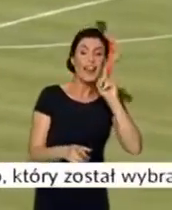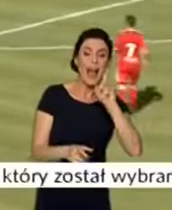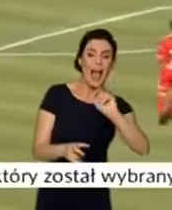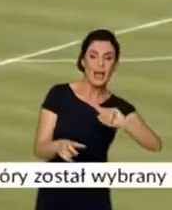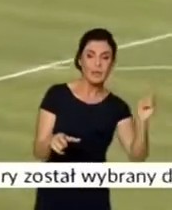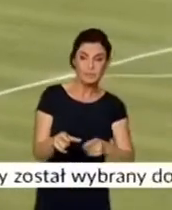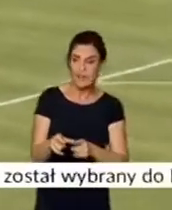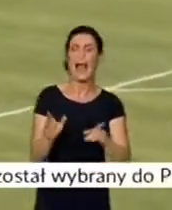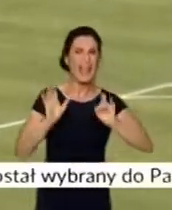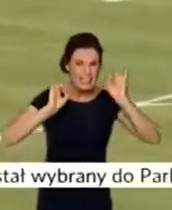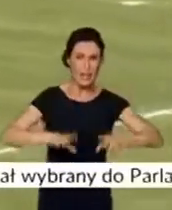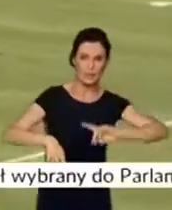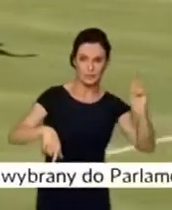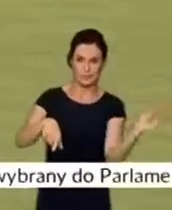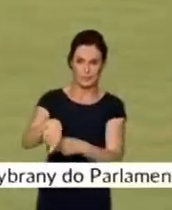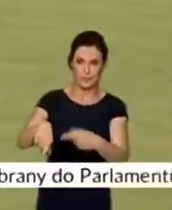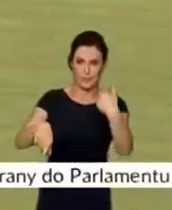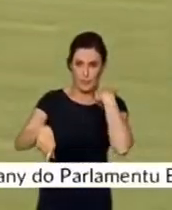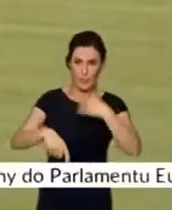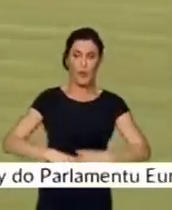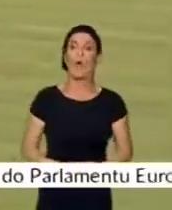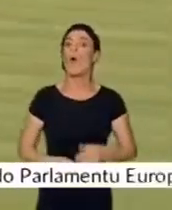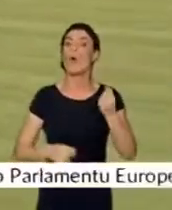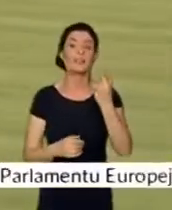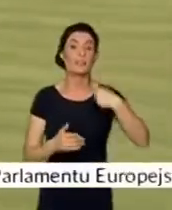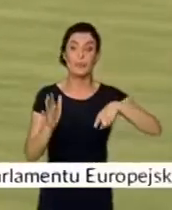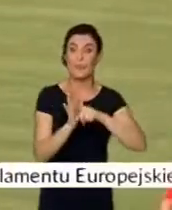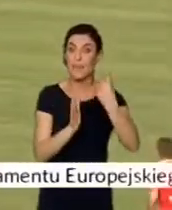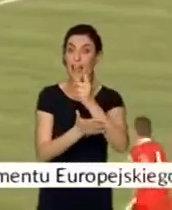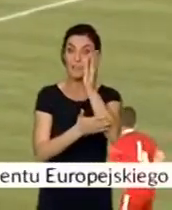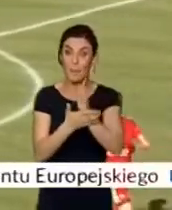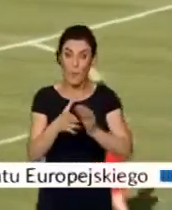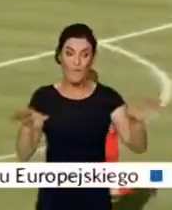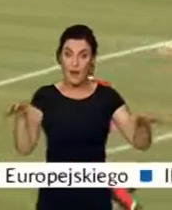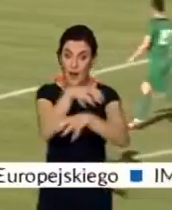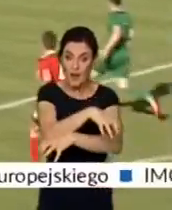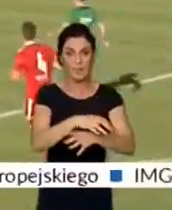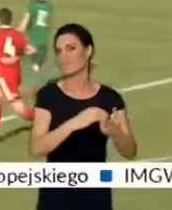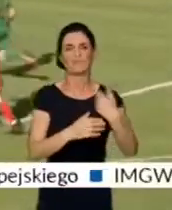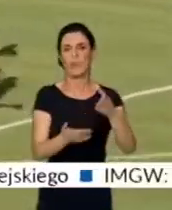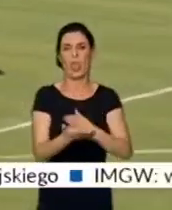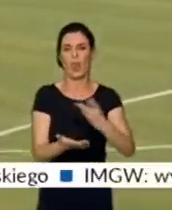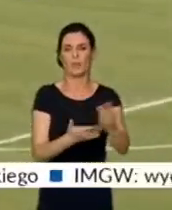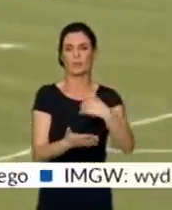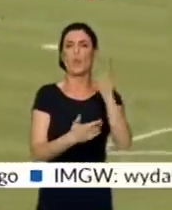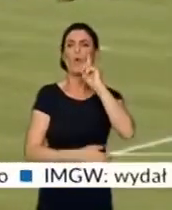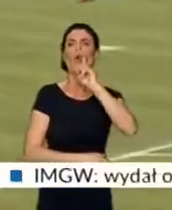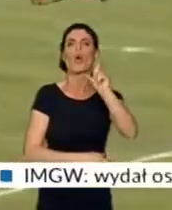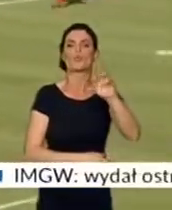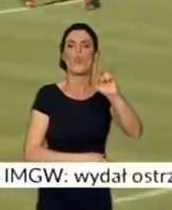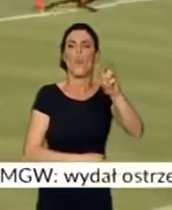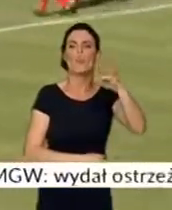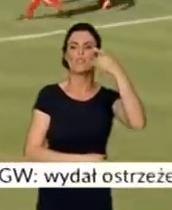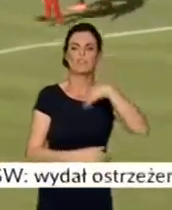po jego strzale piłka i tak wturlała się do bramki. Tuż przed końcem pierwszej połowy obrona broni znów się nie popisała i Marcin Kozłowski z